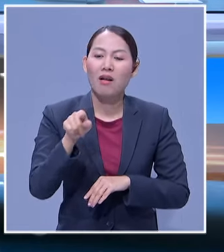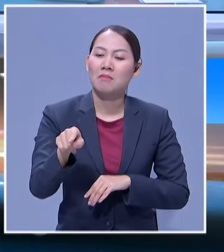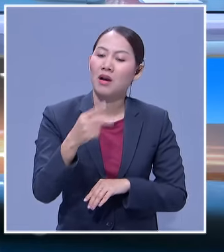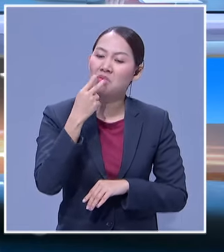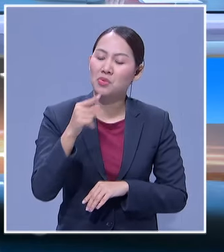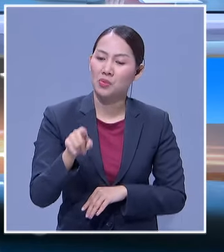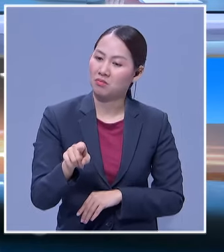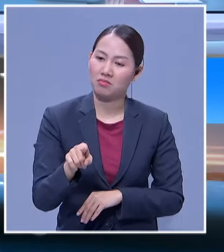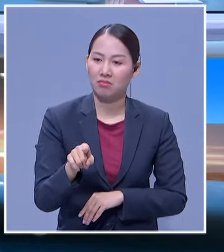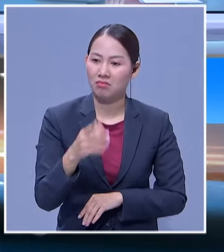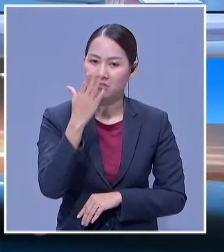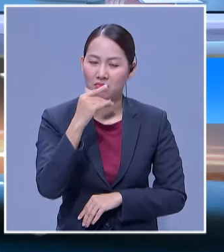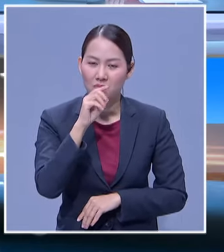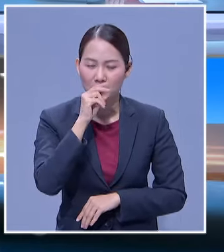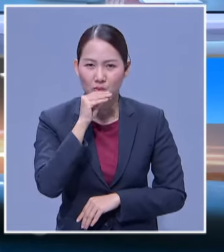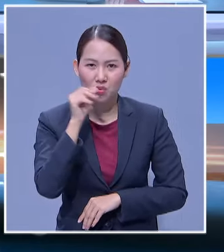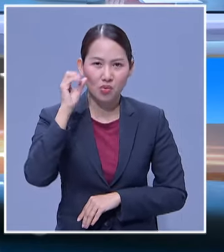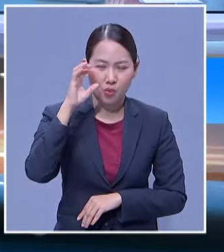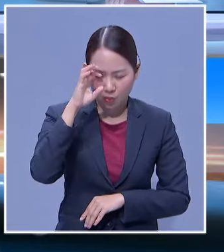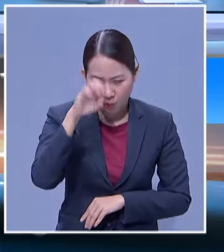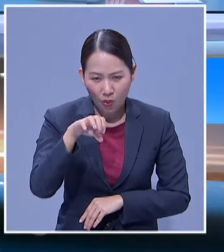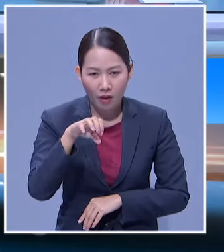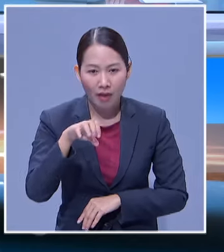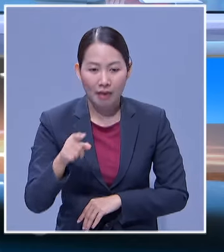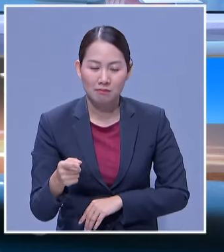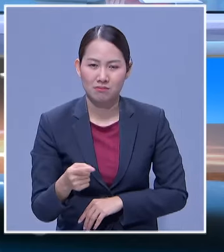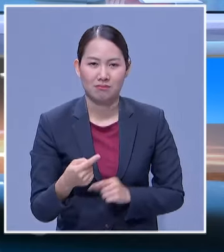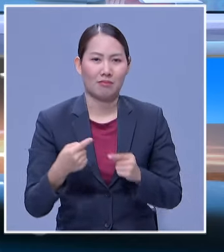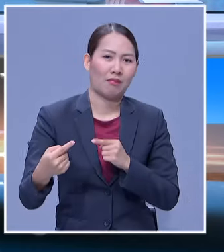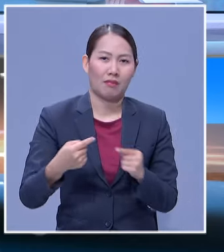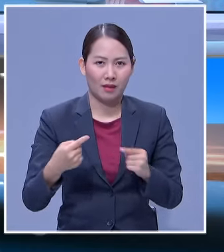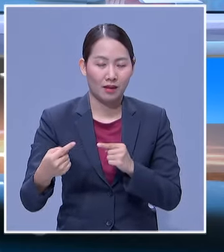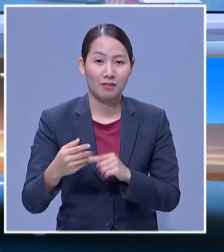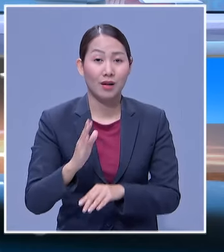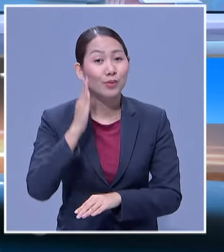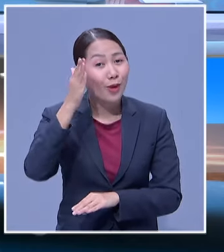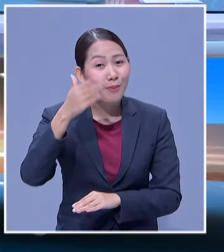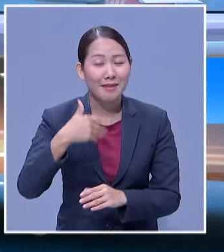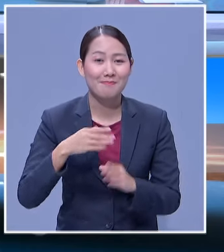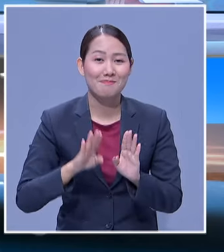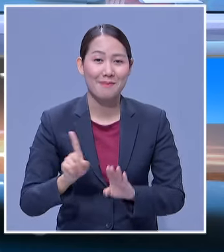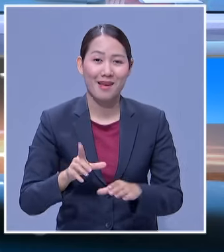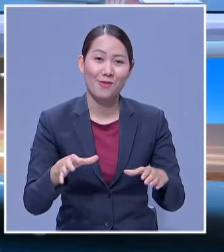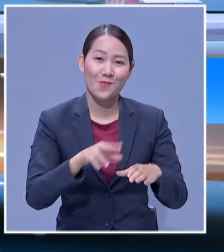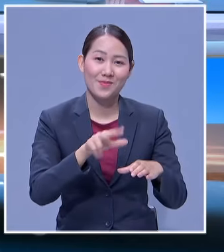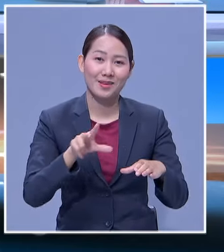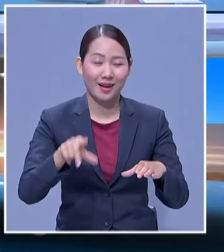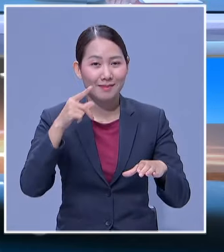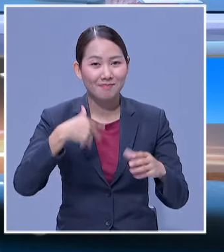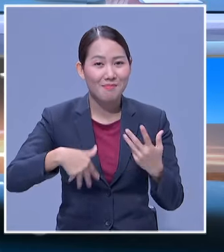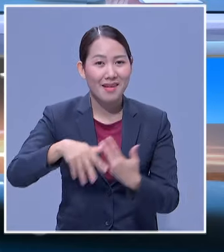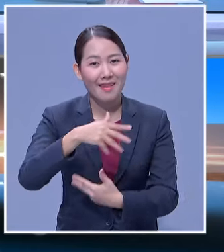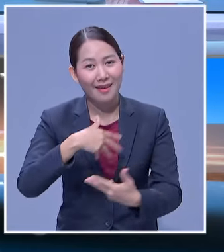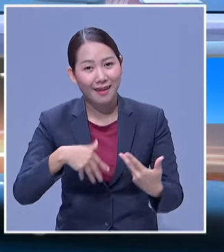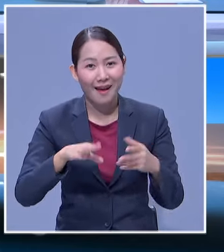มึนกับข้อบังคับโอ้โหแล้วบรรยากาศหลังจากนี้ไปในพรรคเพื่อไทยจะเป็นยังไงนะฮะรวมถึงคำถาม